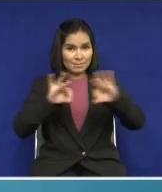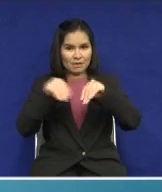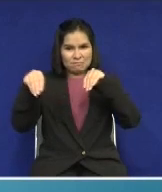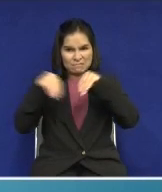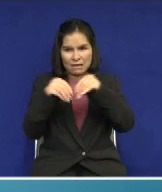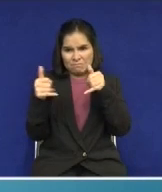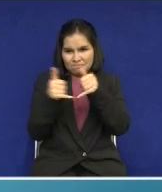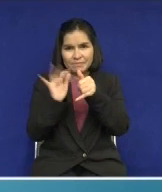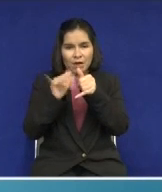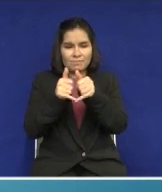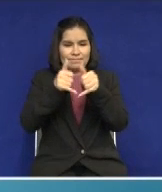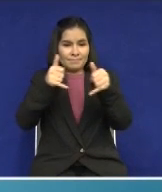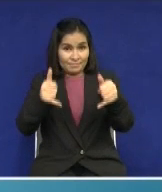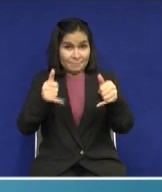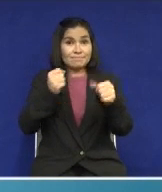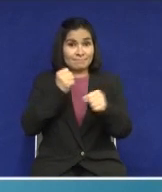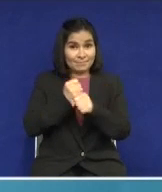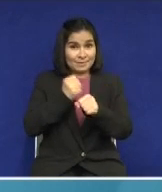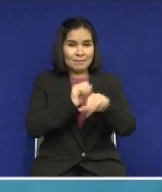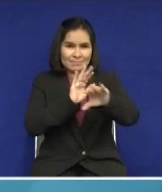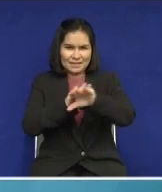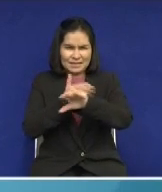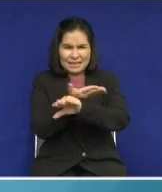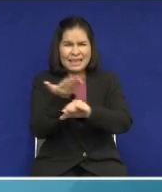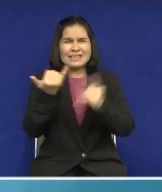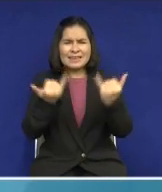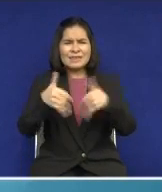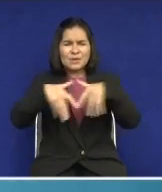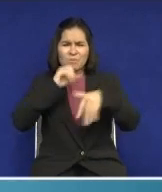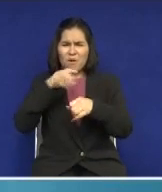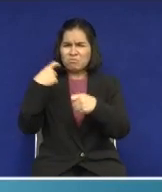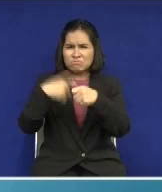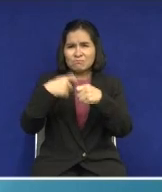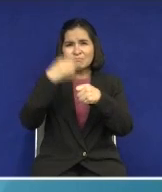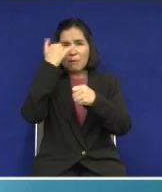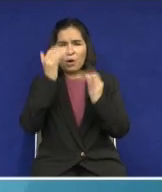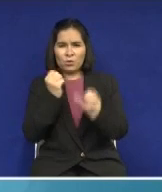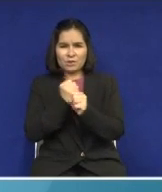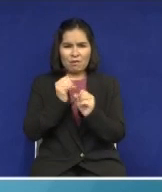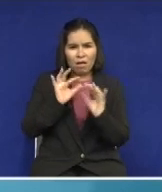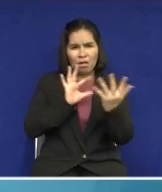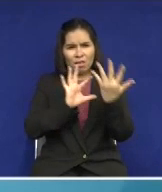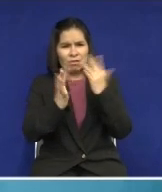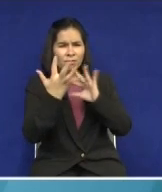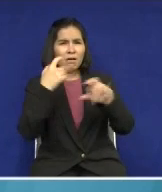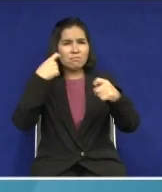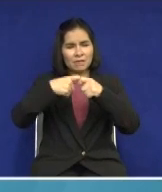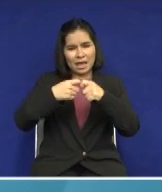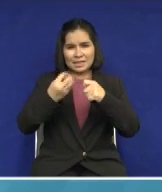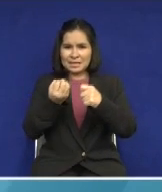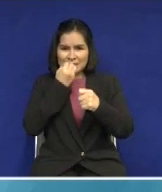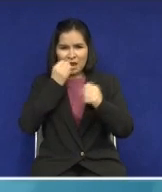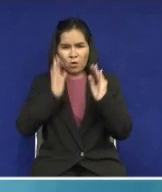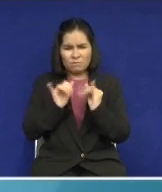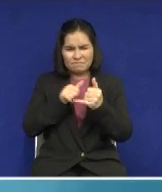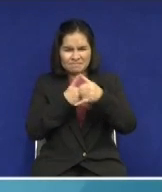ทางสังคมค่ะซึ่งตอนนี้ก็อาจจะทำได้ยากค่ะจากการที่มีคนไปทำงานมากขึ้นบริเวณศูนย์อาหารก็อาจจะมีคนมาก